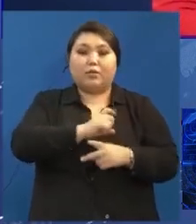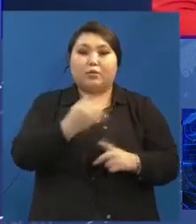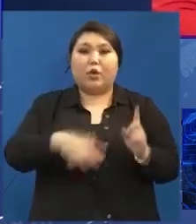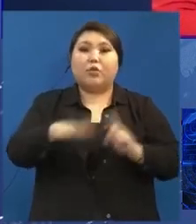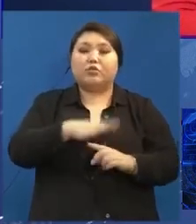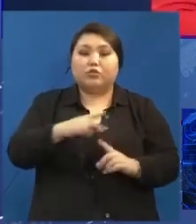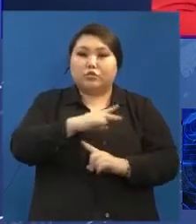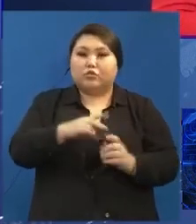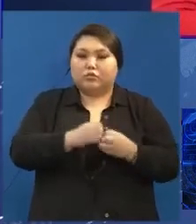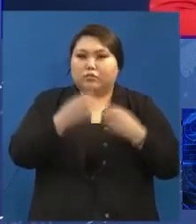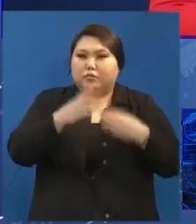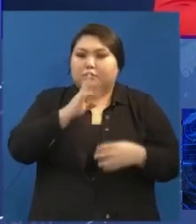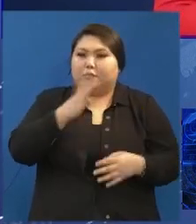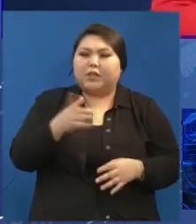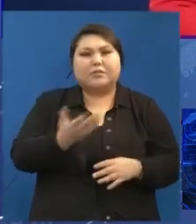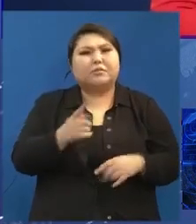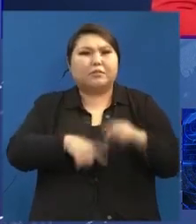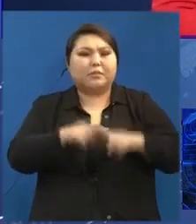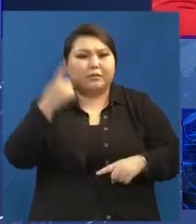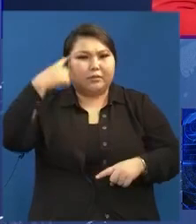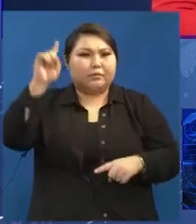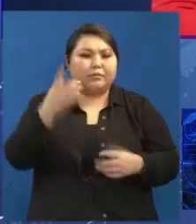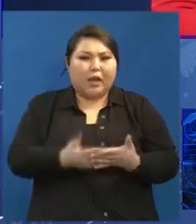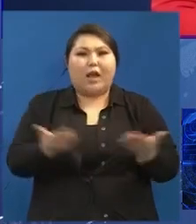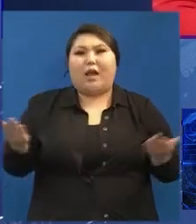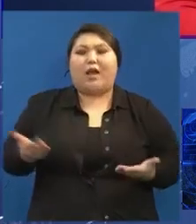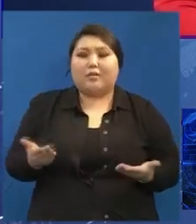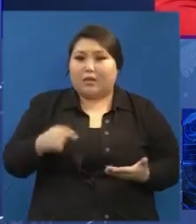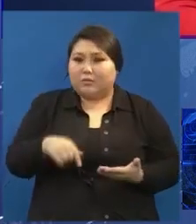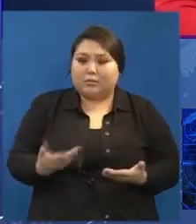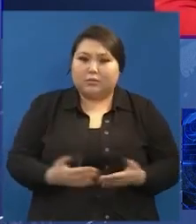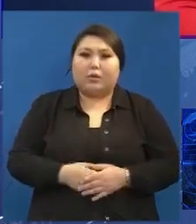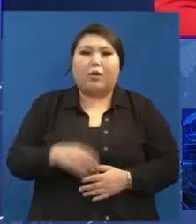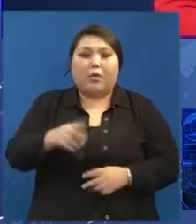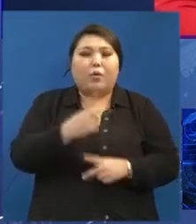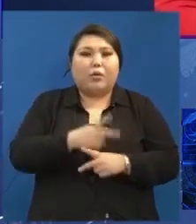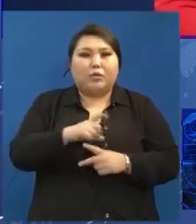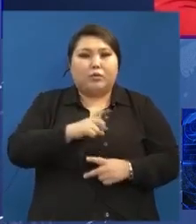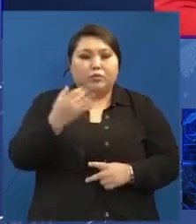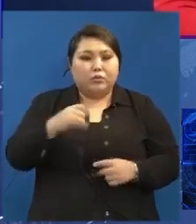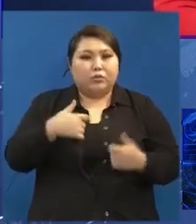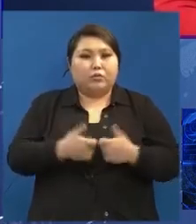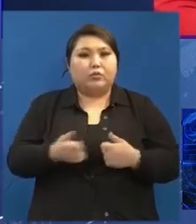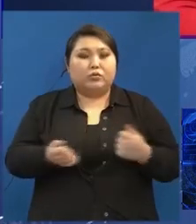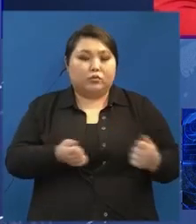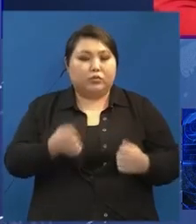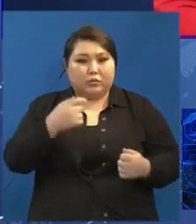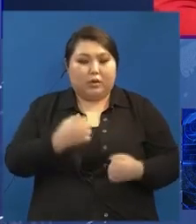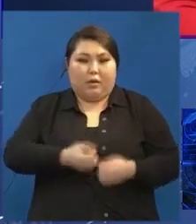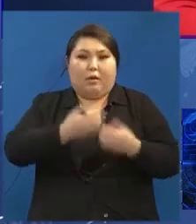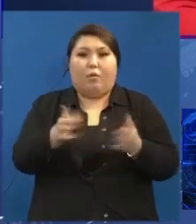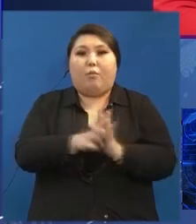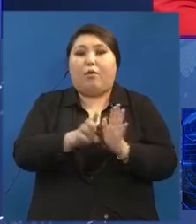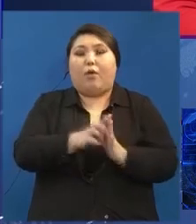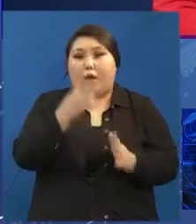шийдвэрлүүлэх нөхцөлийг бүрдүүлэхийн тулд танд ямар одоо сэтэл төрж хаанаас энэ одоо хууль эрхцэн зохицуултыг гаргаж ирэх боломжтой